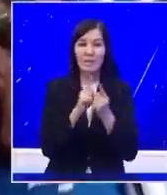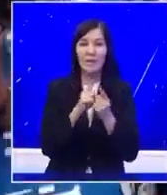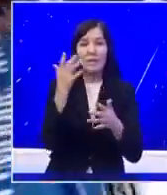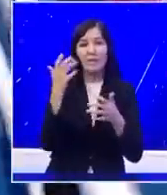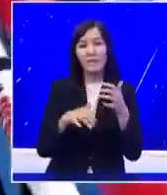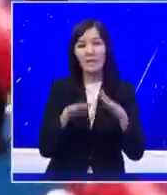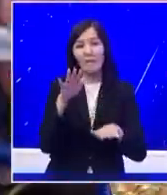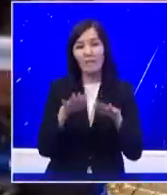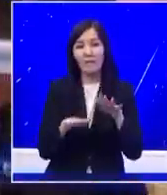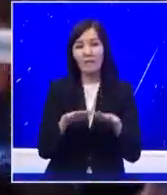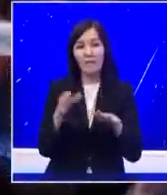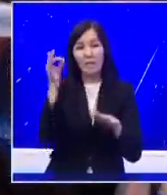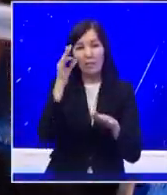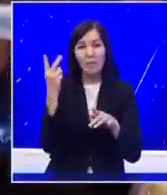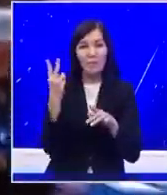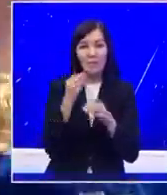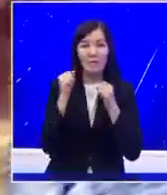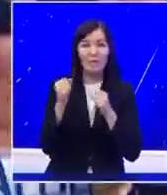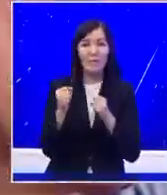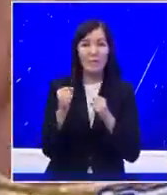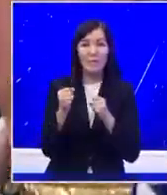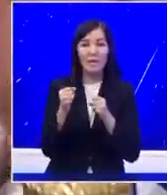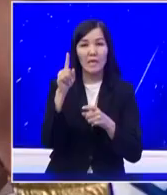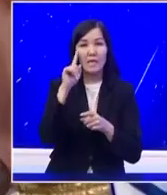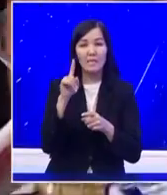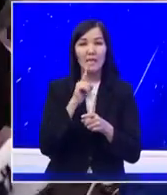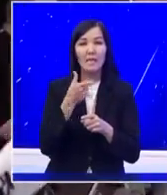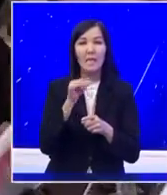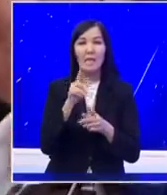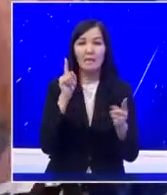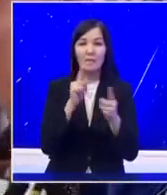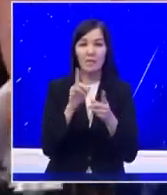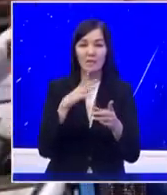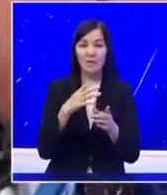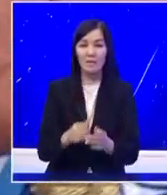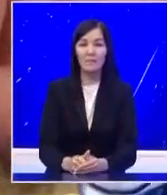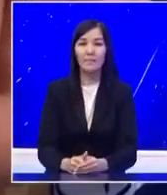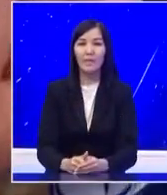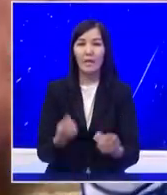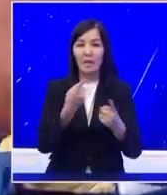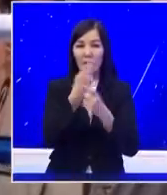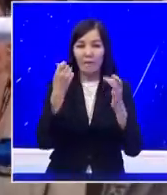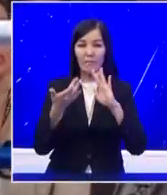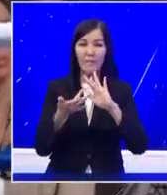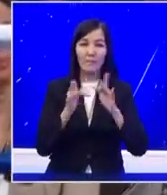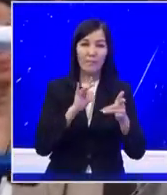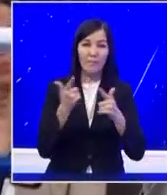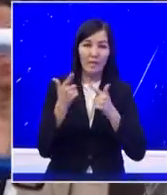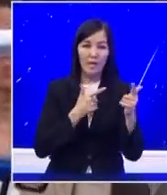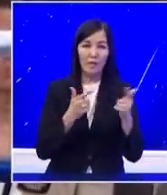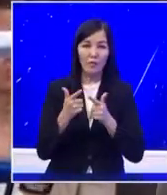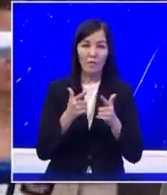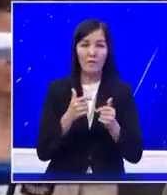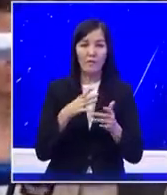среднего веса. Напомним, оба этих боксера бились с казахстанцем Геннадием Головкиным. Информацию подготовил Ануар Амангельдинов